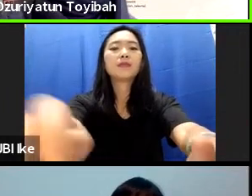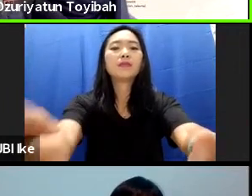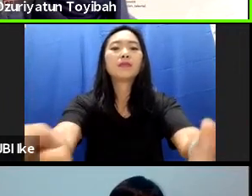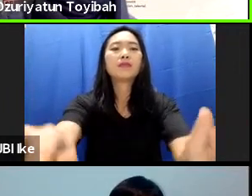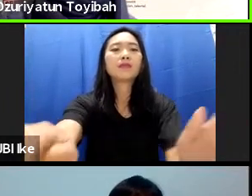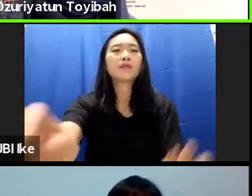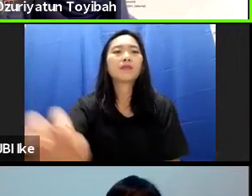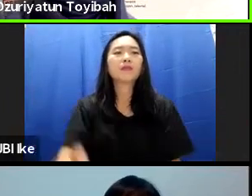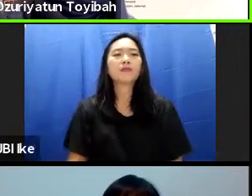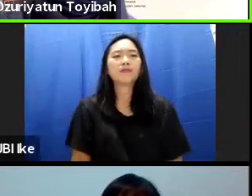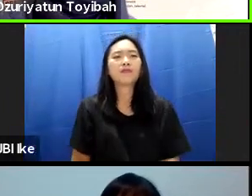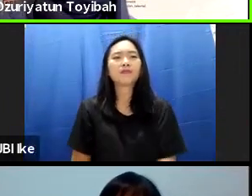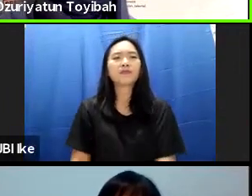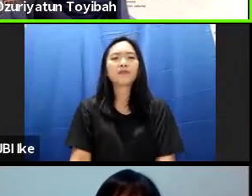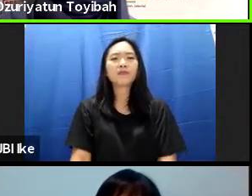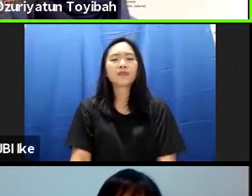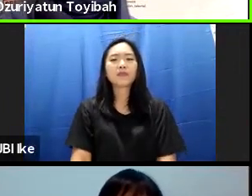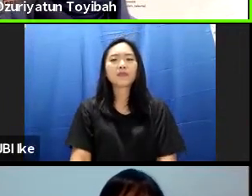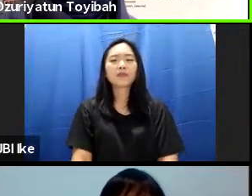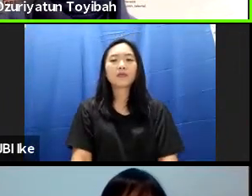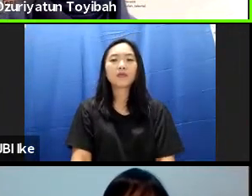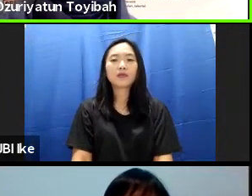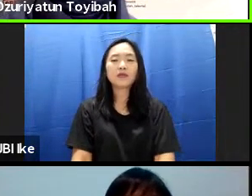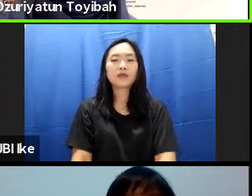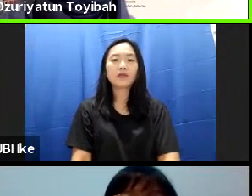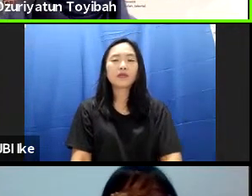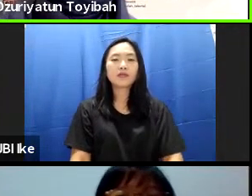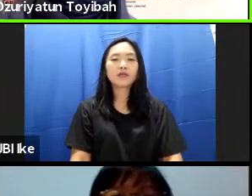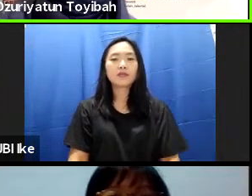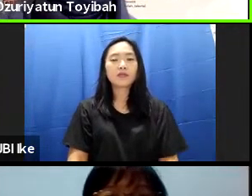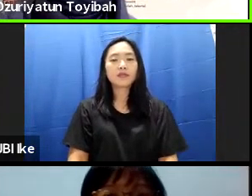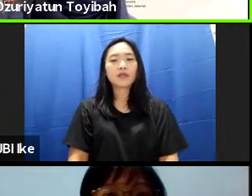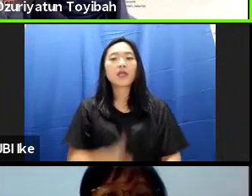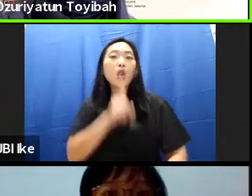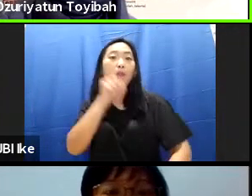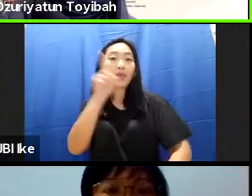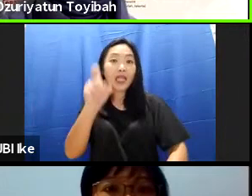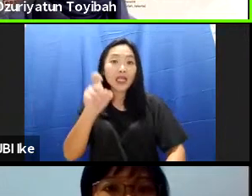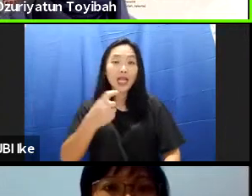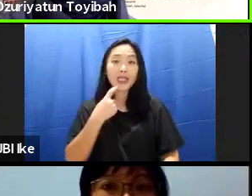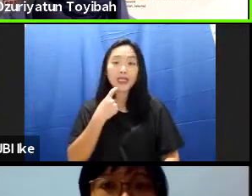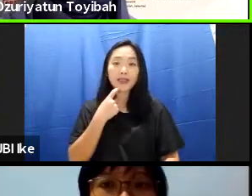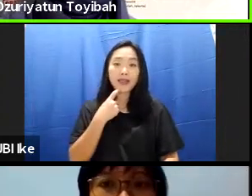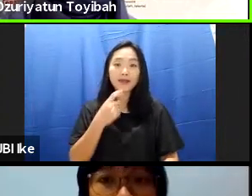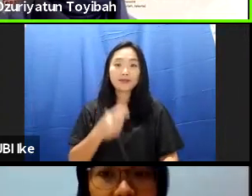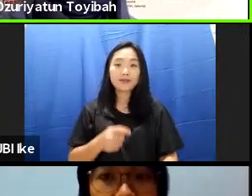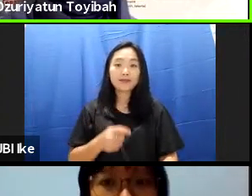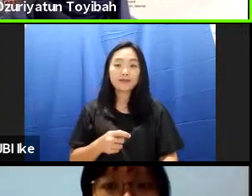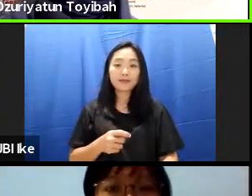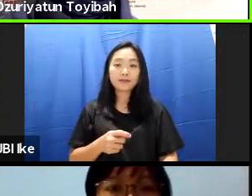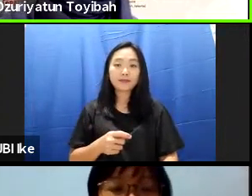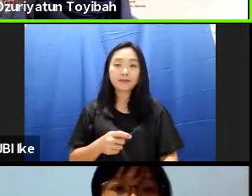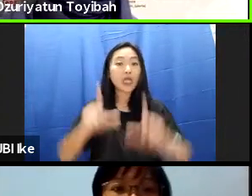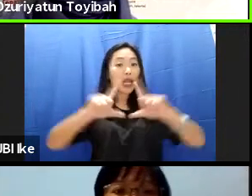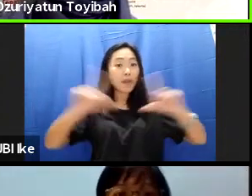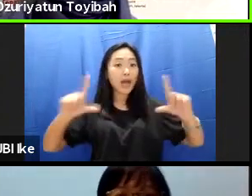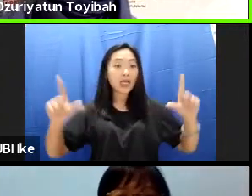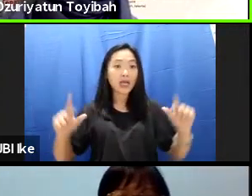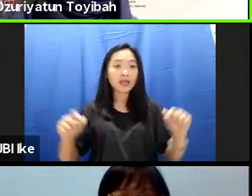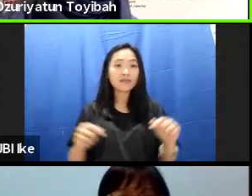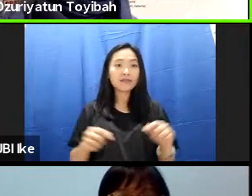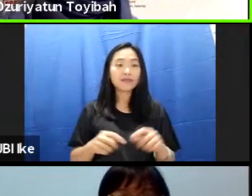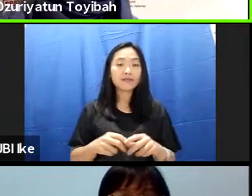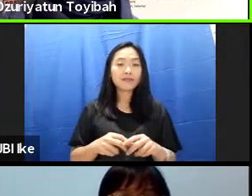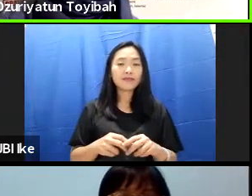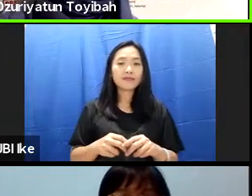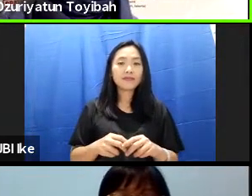misalnya obrolan-obrolan itu. Tapi kalau pertanyaannya ada mengacu pada institusi sebenarnya ya seperti itu ya, bahwa